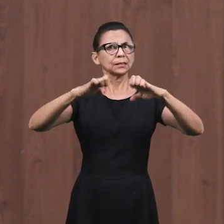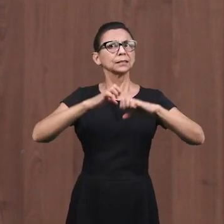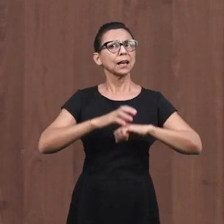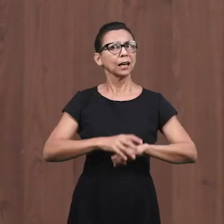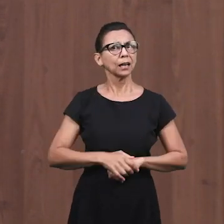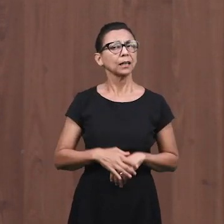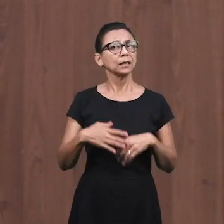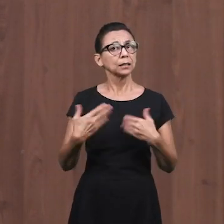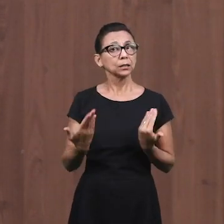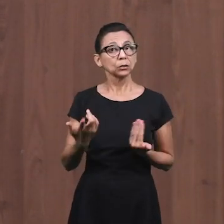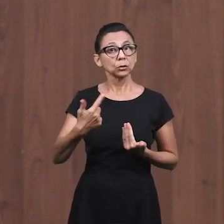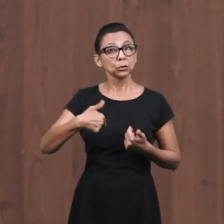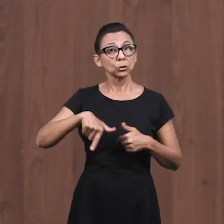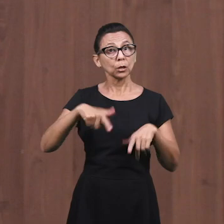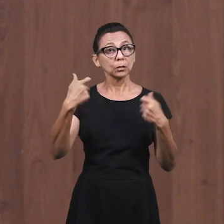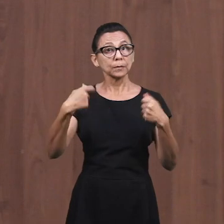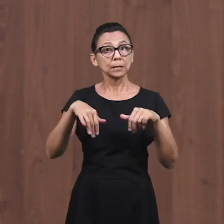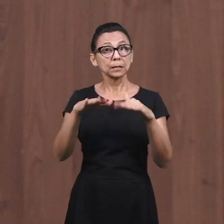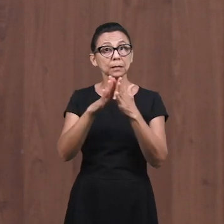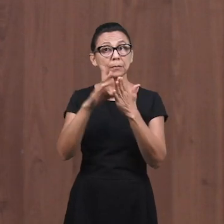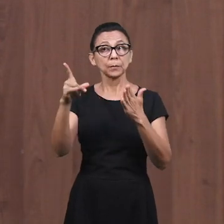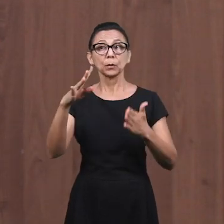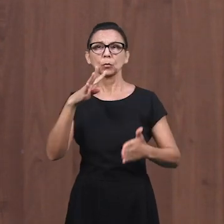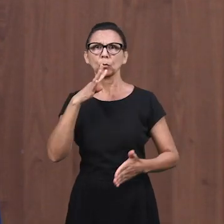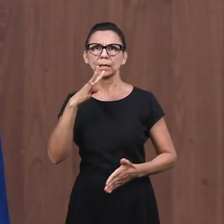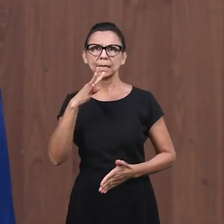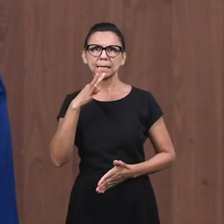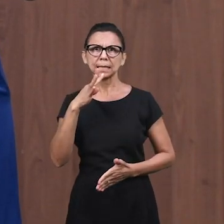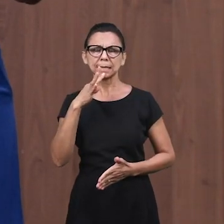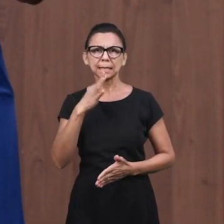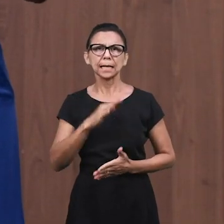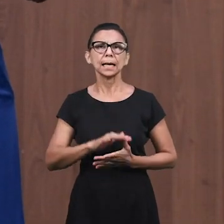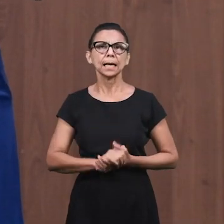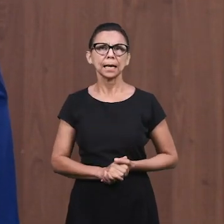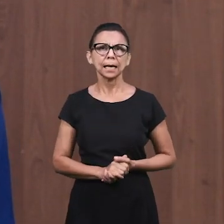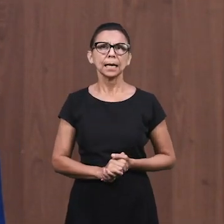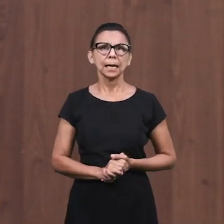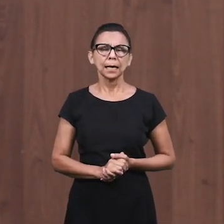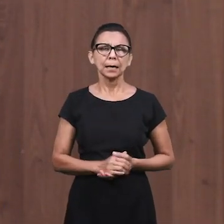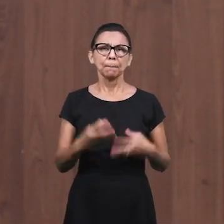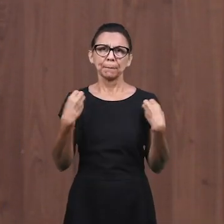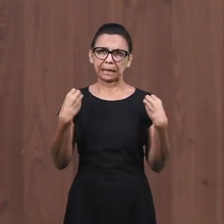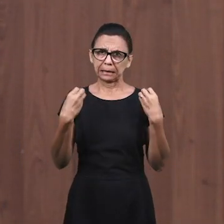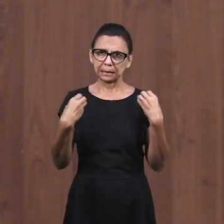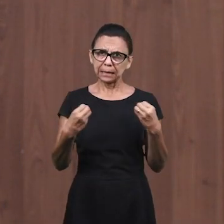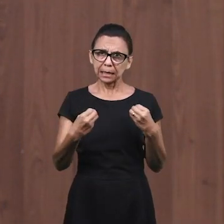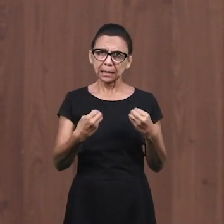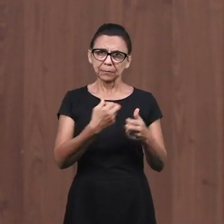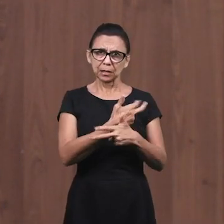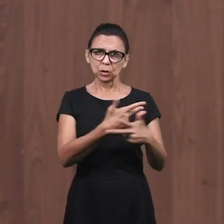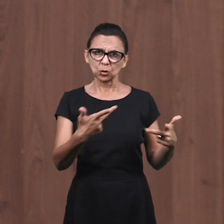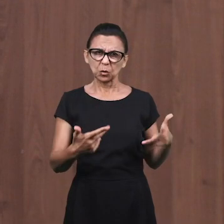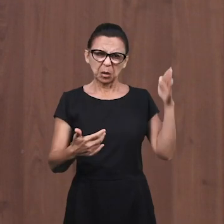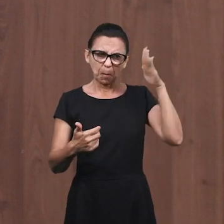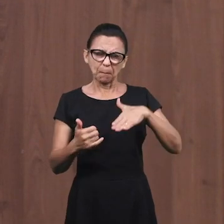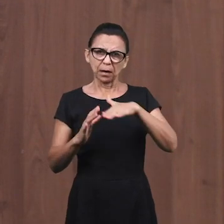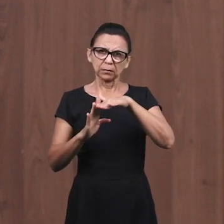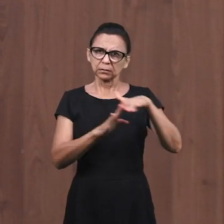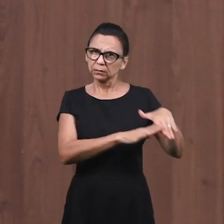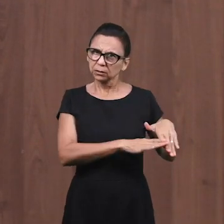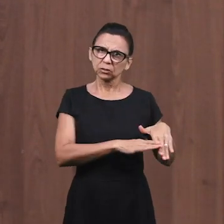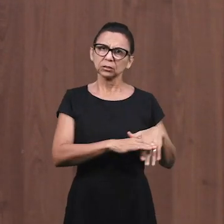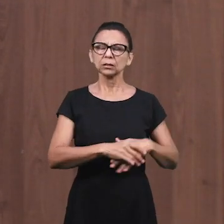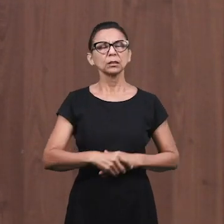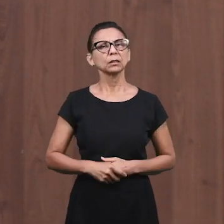ce qui est mauvais, tout ce qui ne plaît pas à Dieu. Nous allons être victorieux comme Jérémie l'a été, qui ne s'est